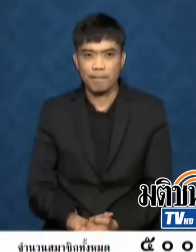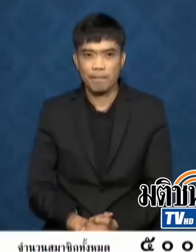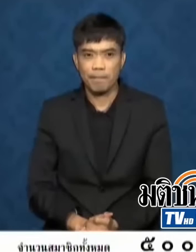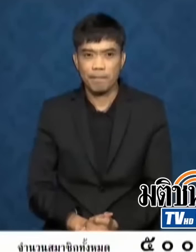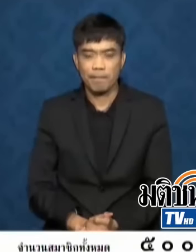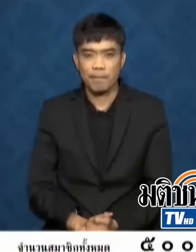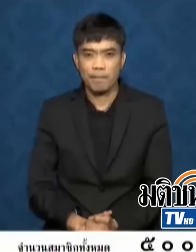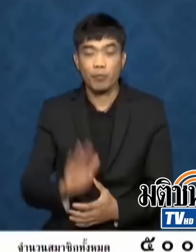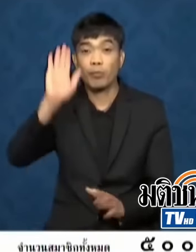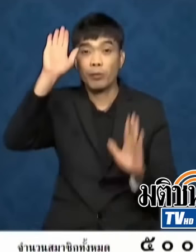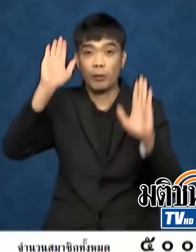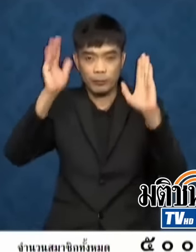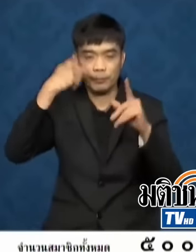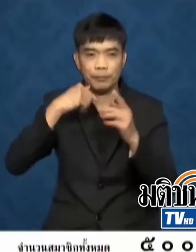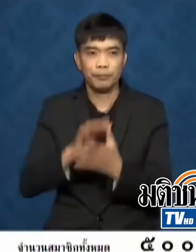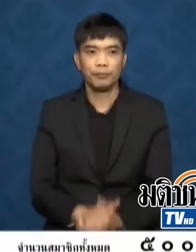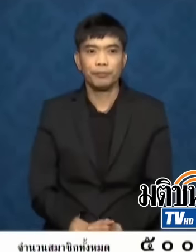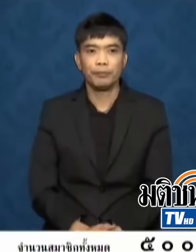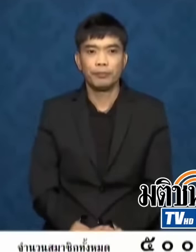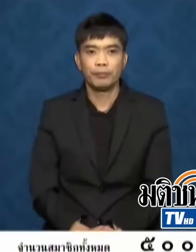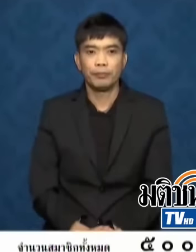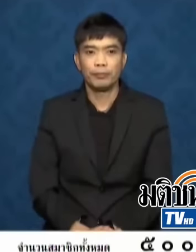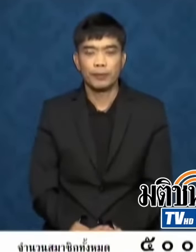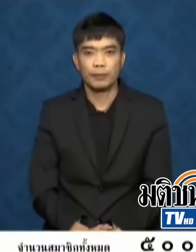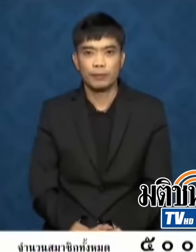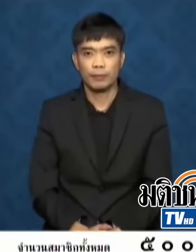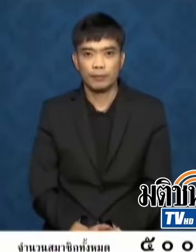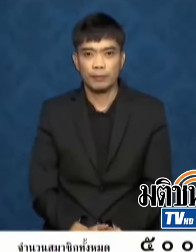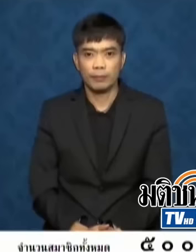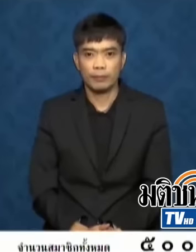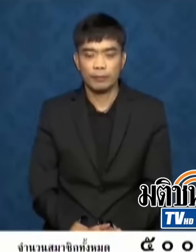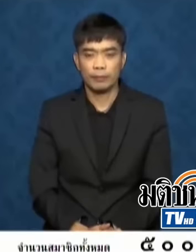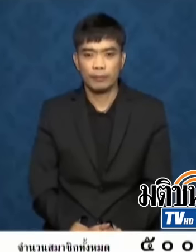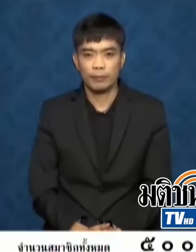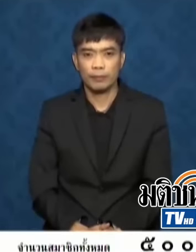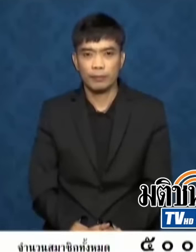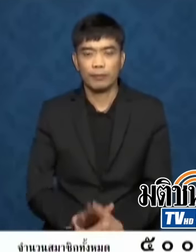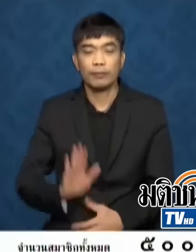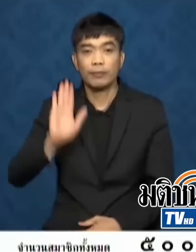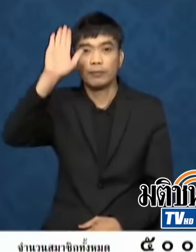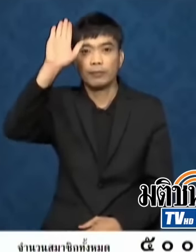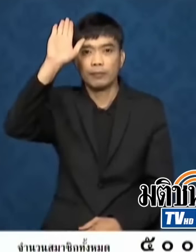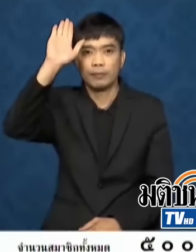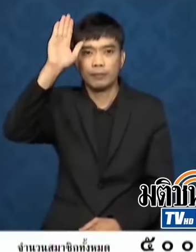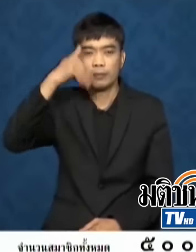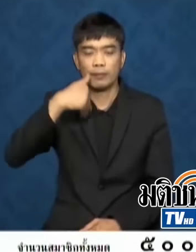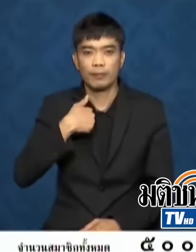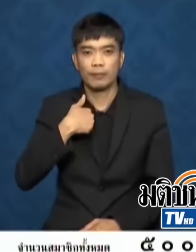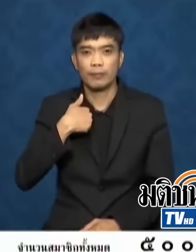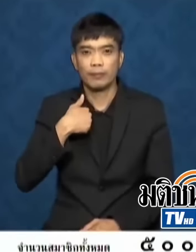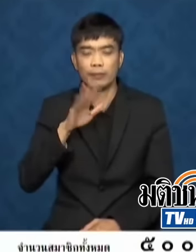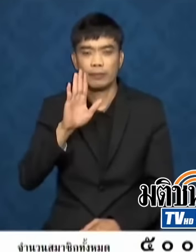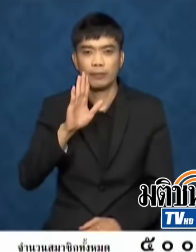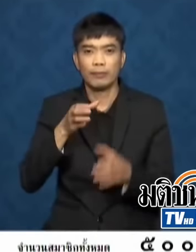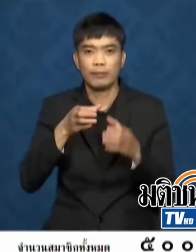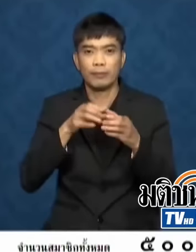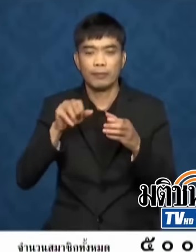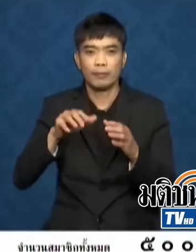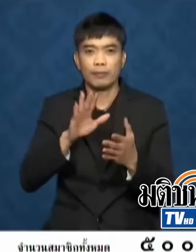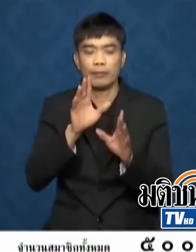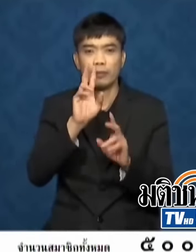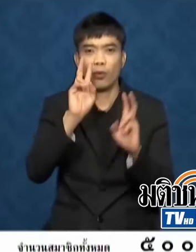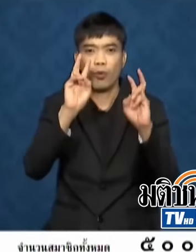าคงขัดใจกรณี เดี๋ยวให้จะ นุชนาจารุ่งเสถียรค่ะเพื่อไทยศรีสะเกษประท้วงข้อ